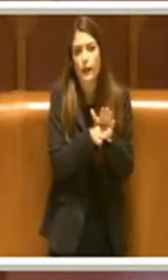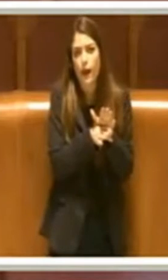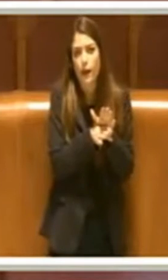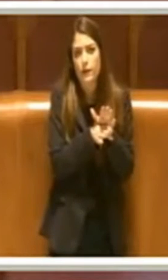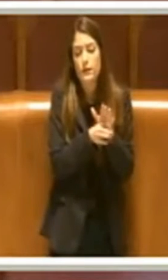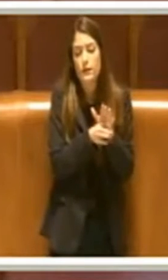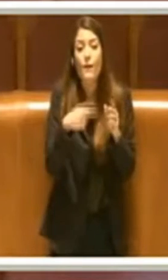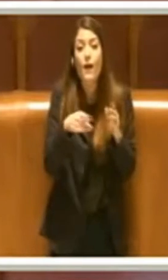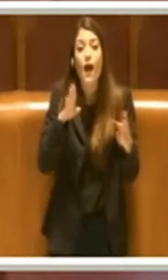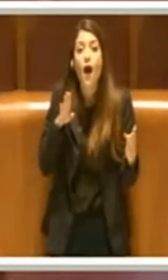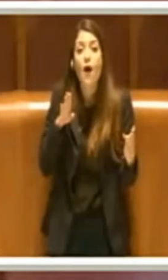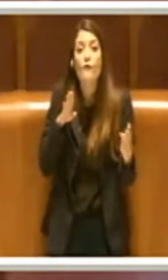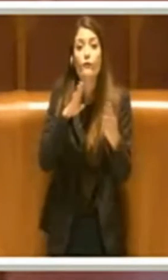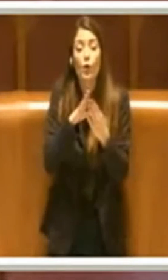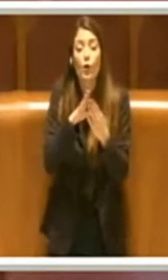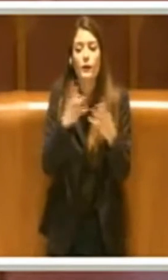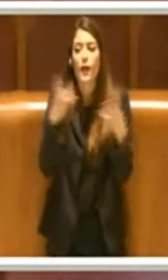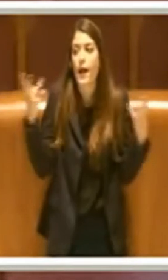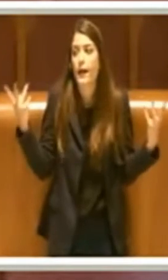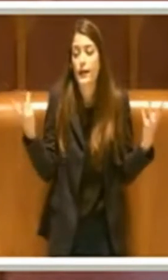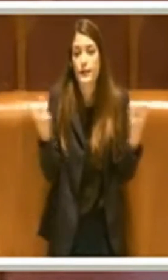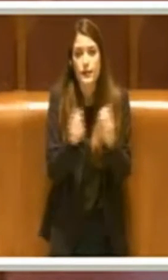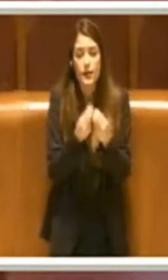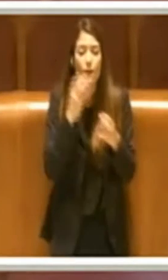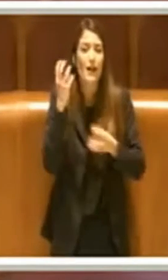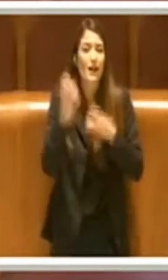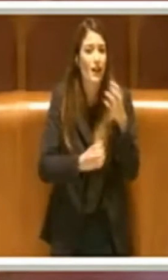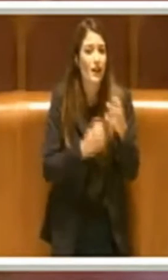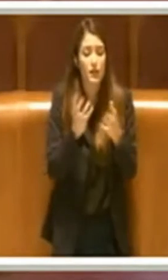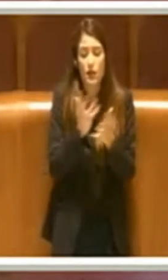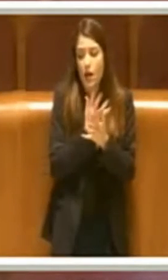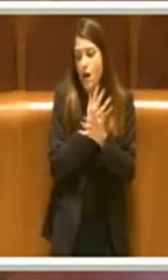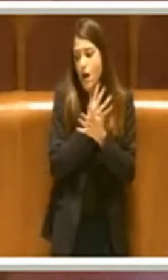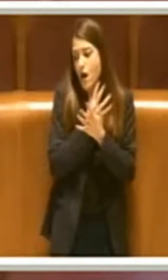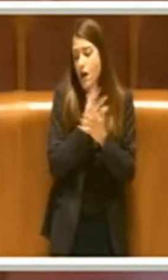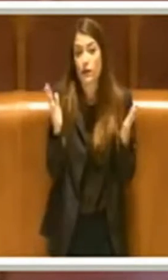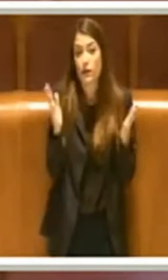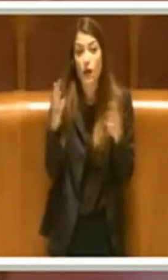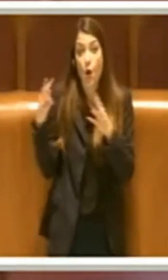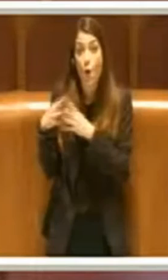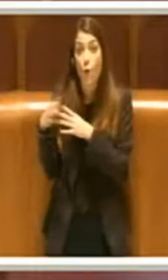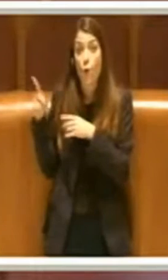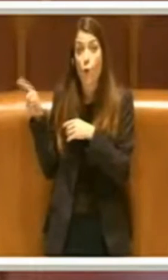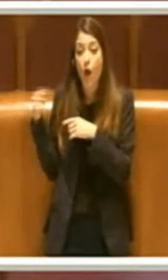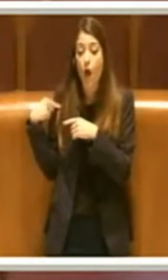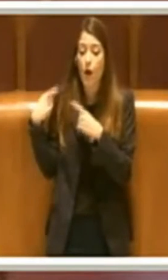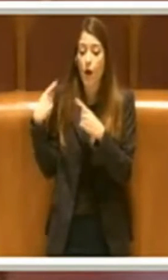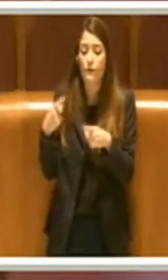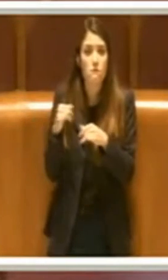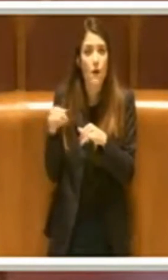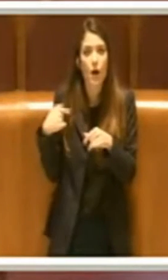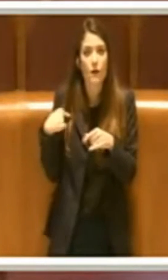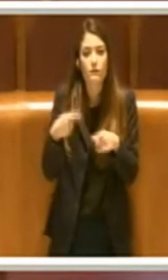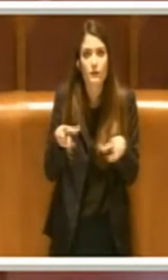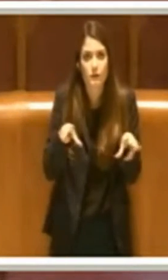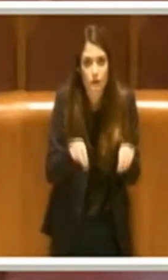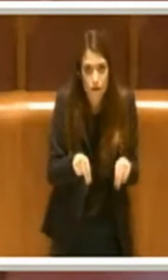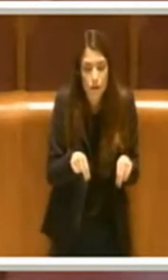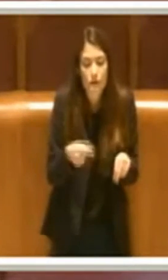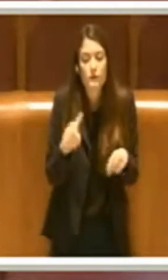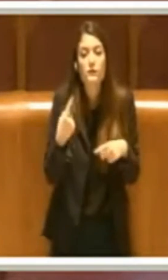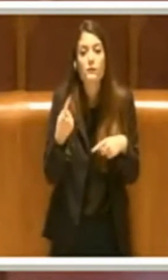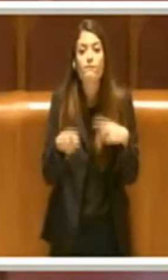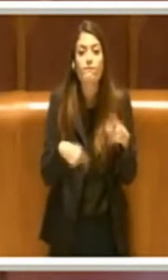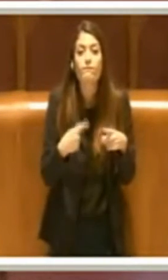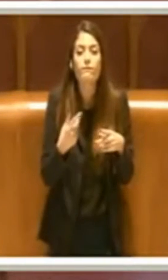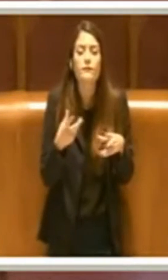per affrontare insieme la crisi più grande dal dopoguerra e che poi ci porterà al